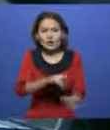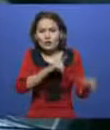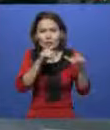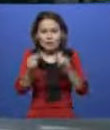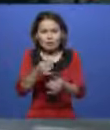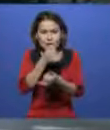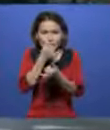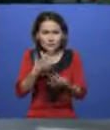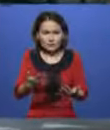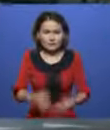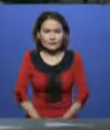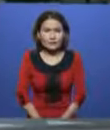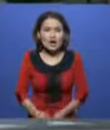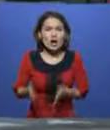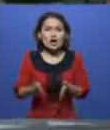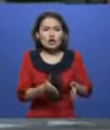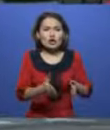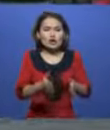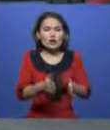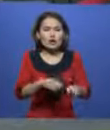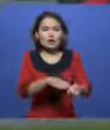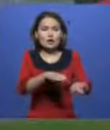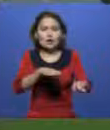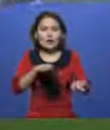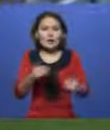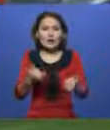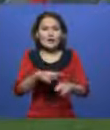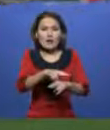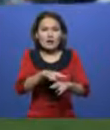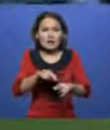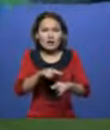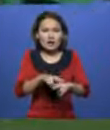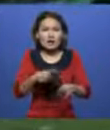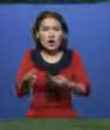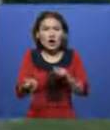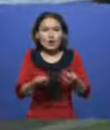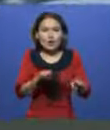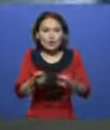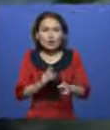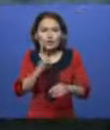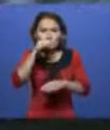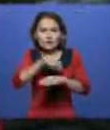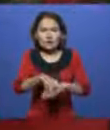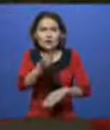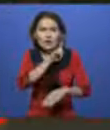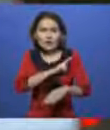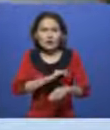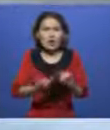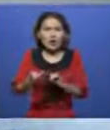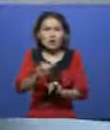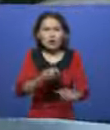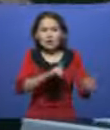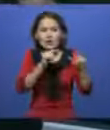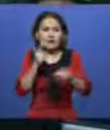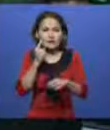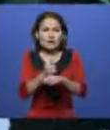қайтып жатыр. Жолдағы көлік кептелісін реттеуге шыққан полиция жағдай тұрақталғанша ел астанасына бағыт алмауға кеңес береді.